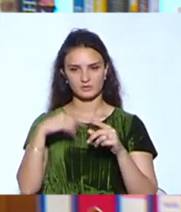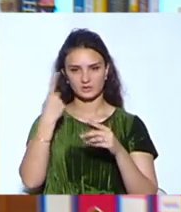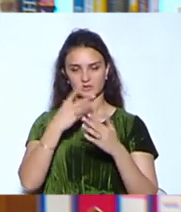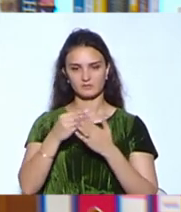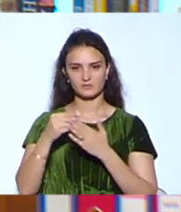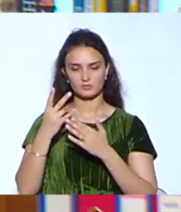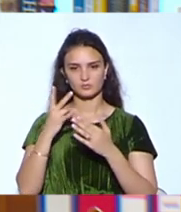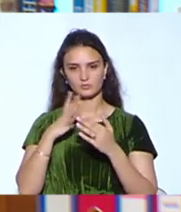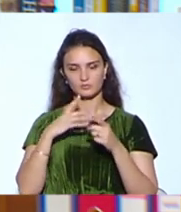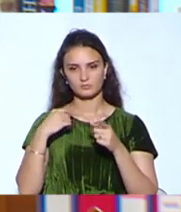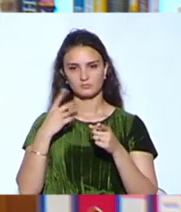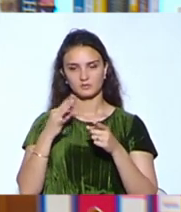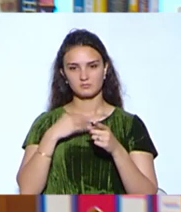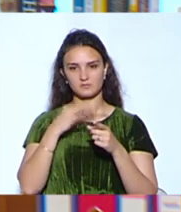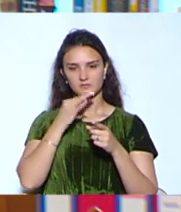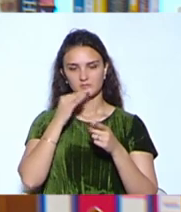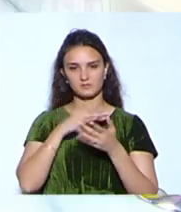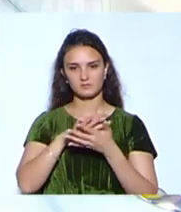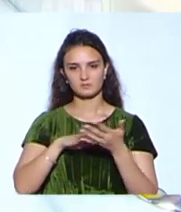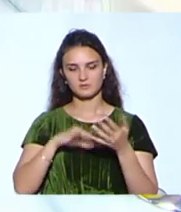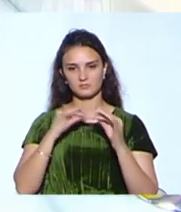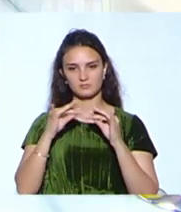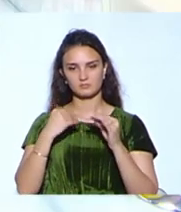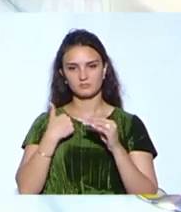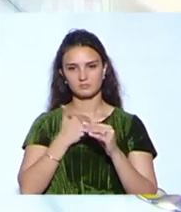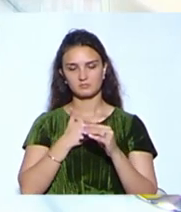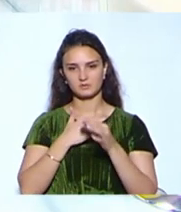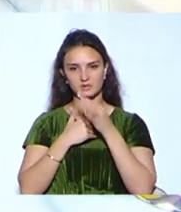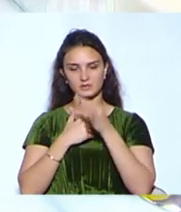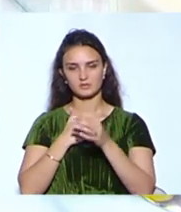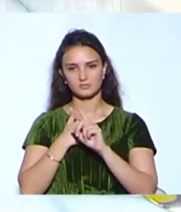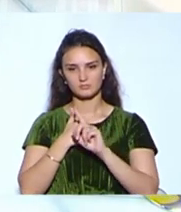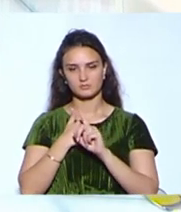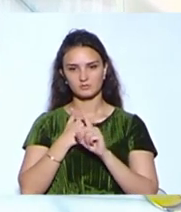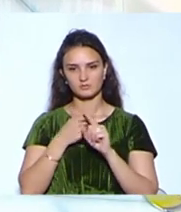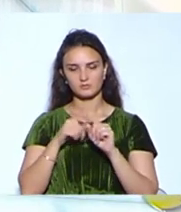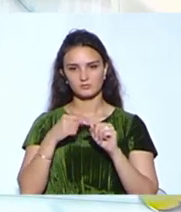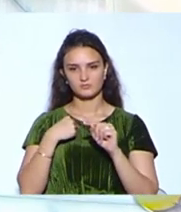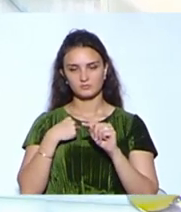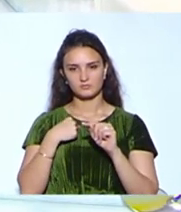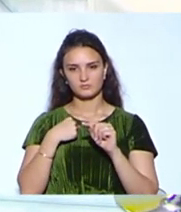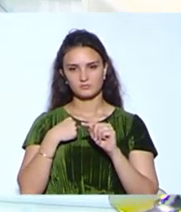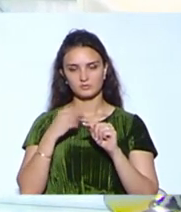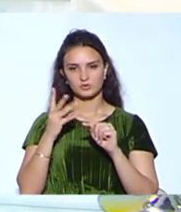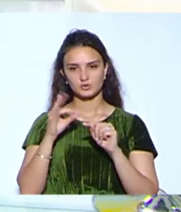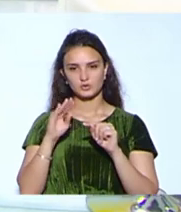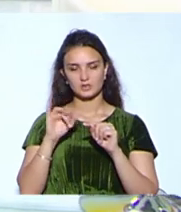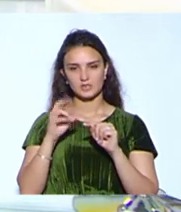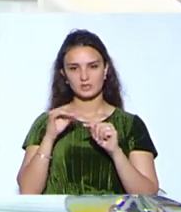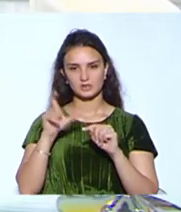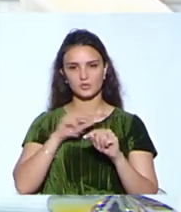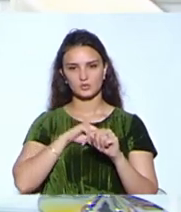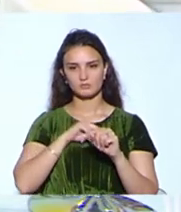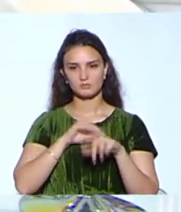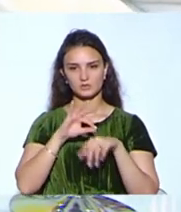ინდივიდუალურად უნდა განისაზღვროს. მაგრამ ვიდრე მე გავაგრძელებ საუბარს, მე მინდა გითხრათ, რომ ჩვენ შოტლანდიელმა კოლეგებმა